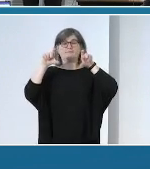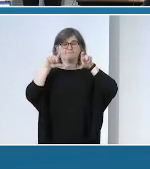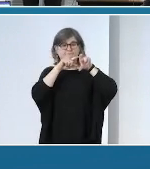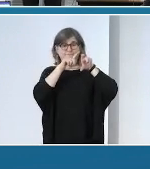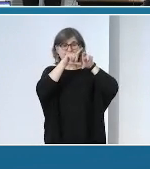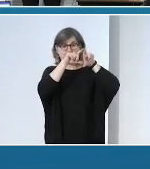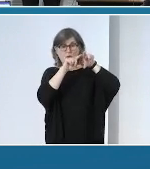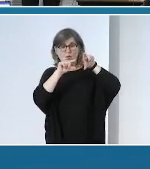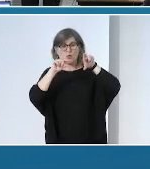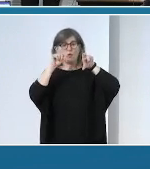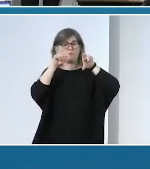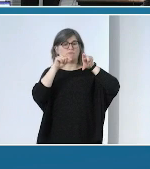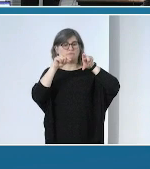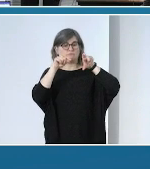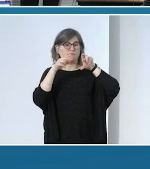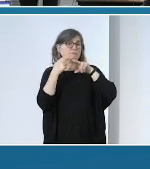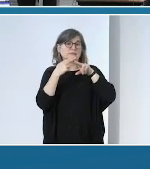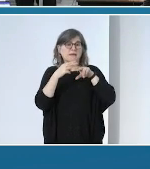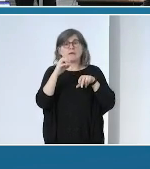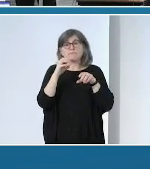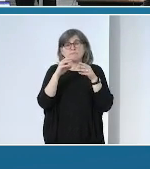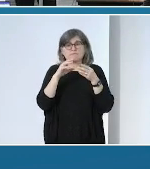et qu'on appelle les organes vestibulaires.